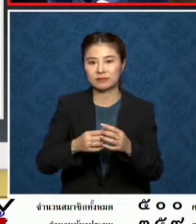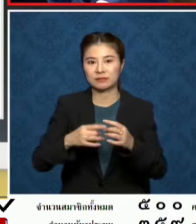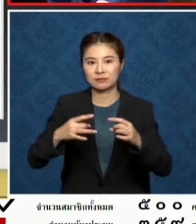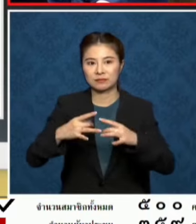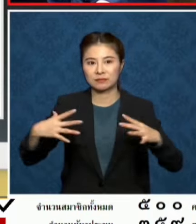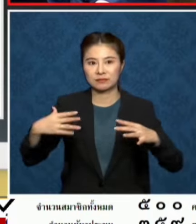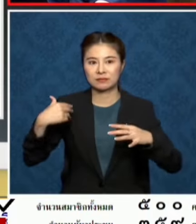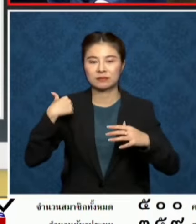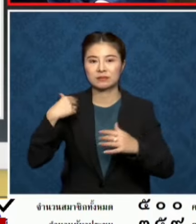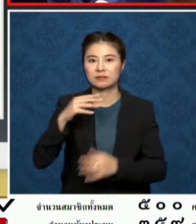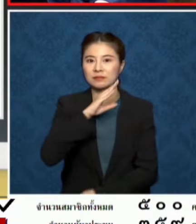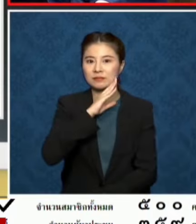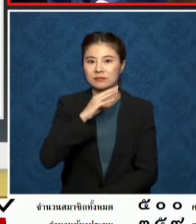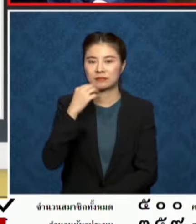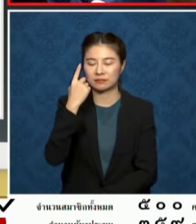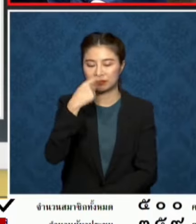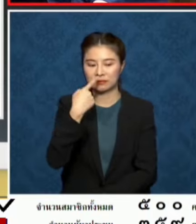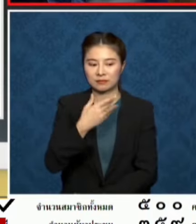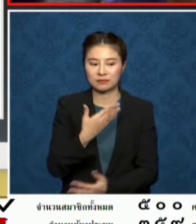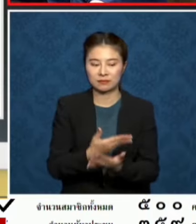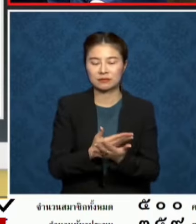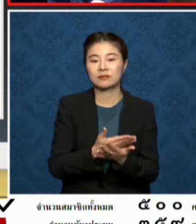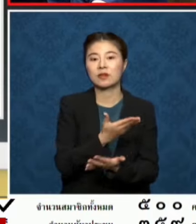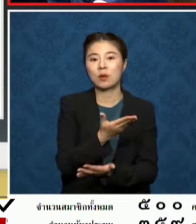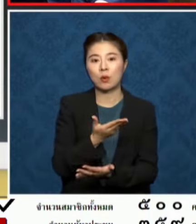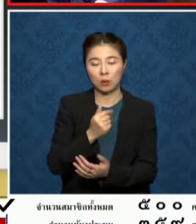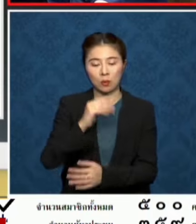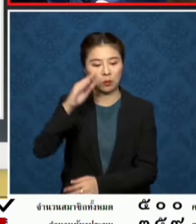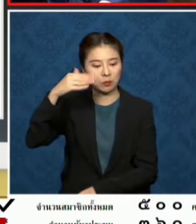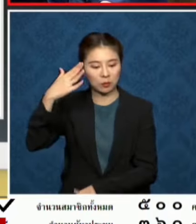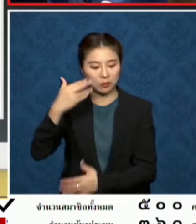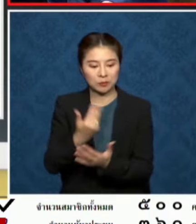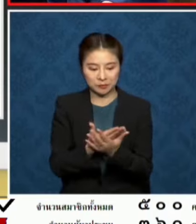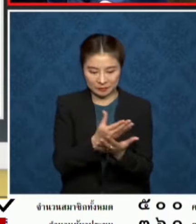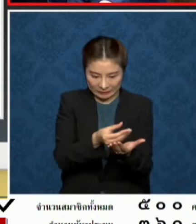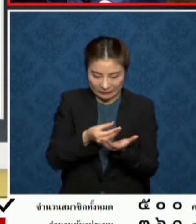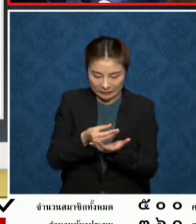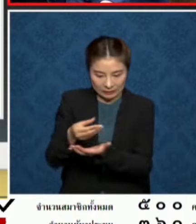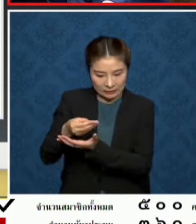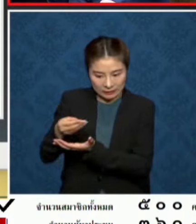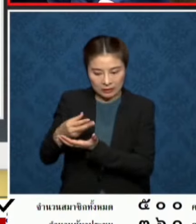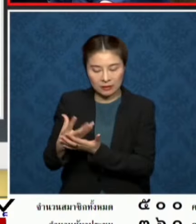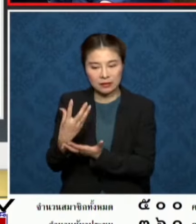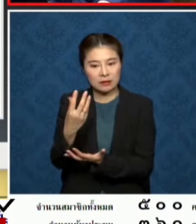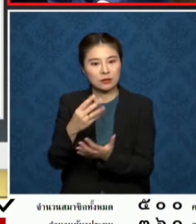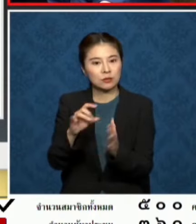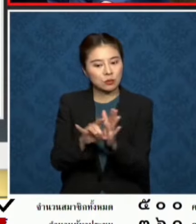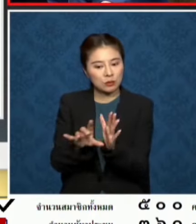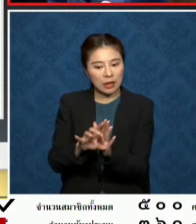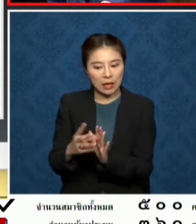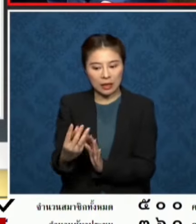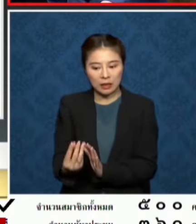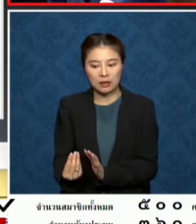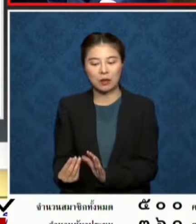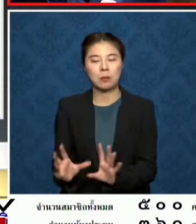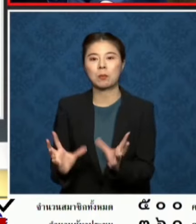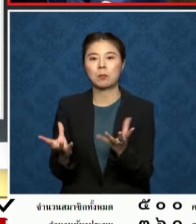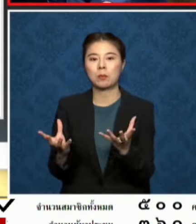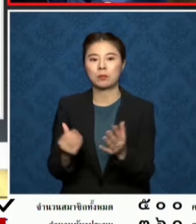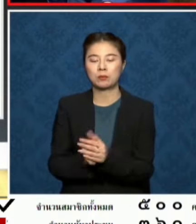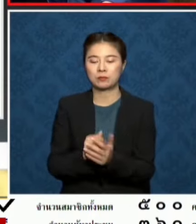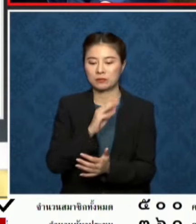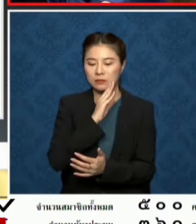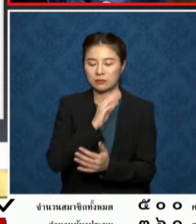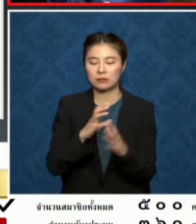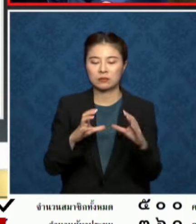ก็ใครของบก่อนได้ก่อนก็ต้องว่าอย่างนั้นนะคะซึ่งมันไม่ควรจะต้องเกิดเหตุการณ์ที่ให้หน่วยงาน